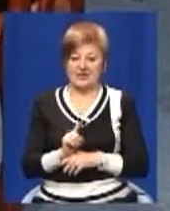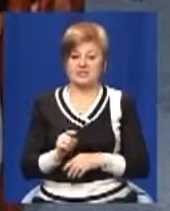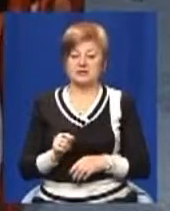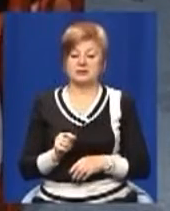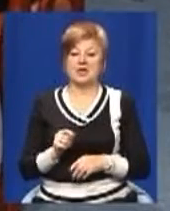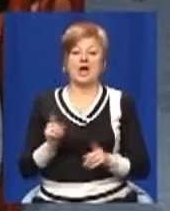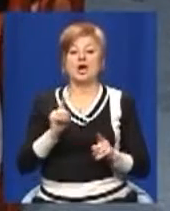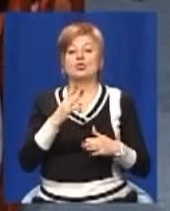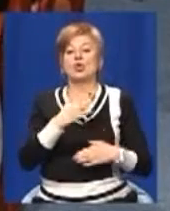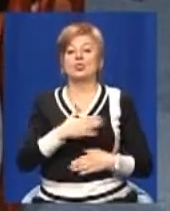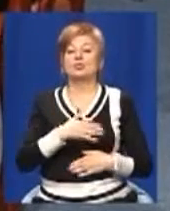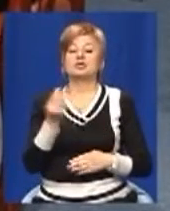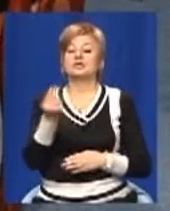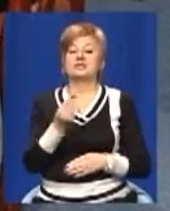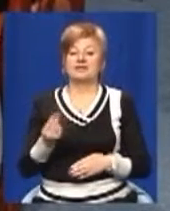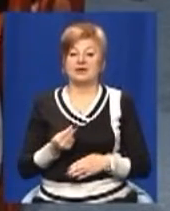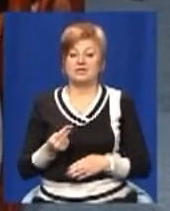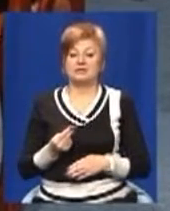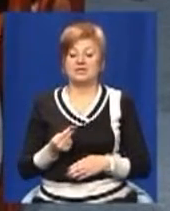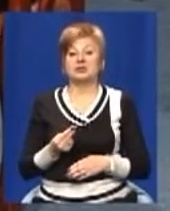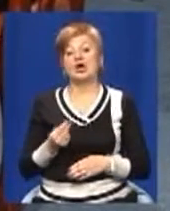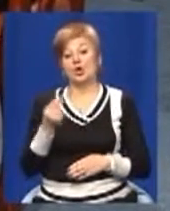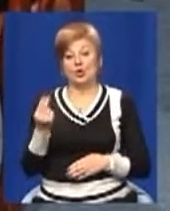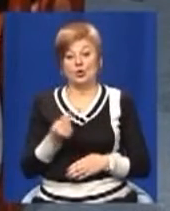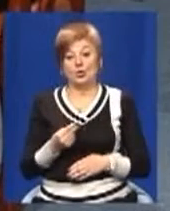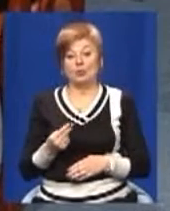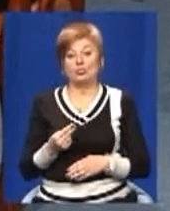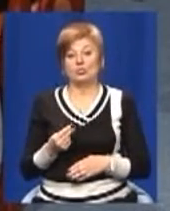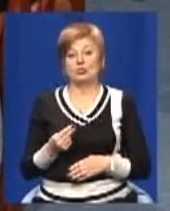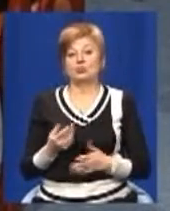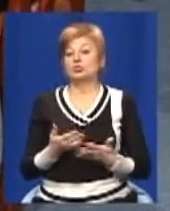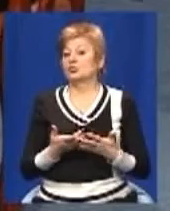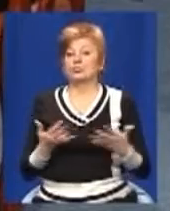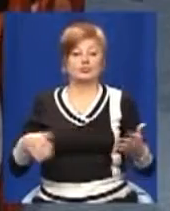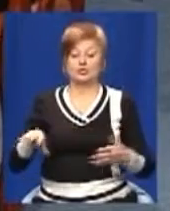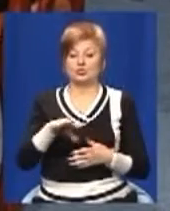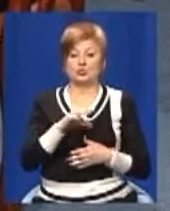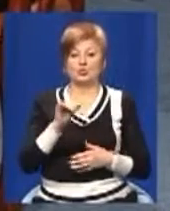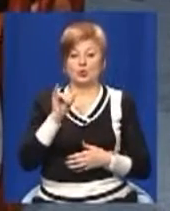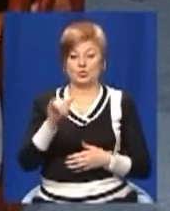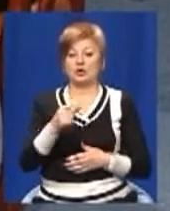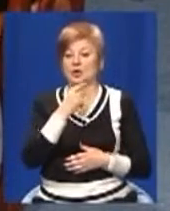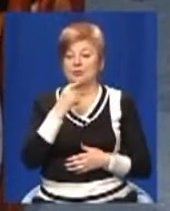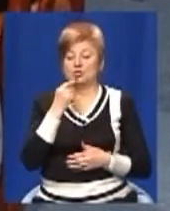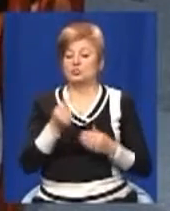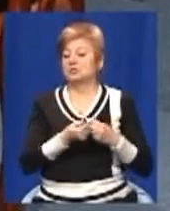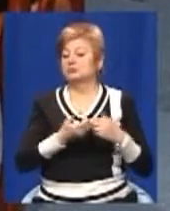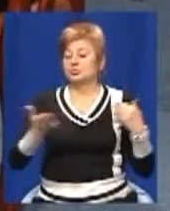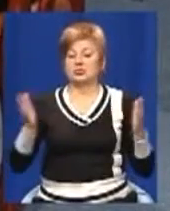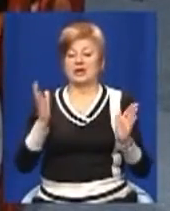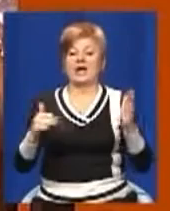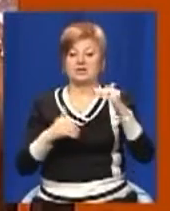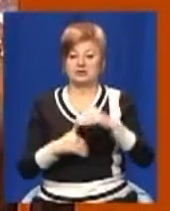олівець. А що полюбляєш малювати? Полюбляю малювати, ну, багато чого. У тебе багато, велика колекція